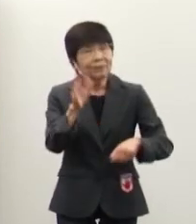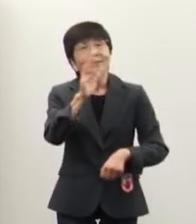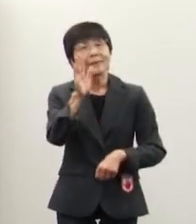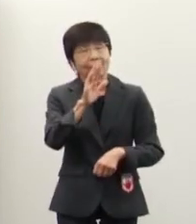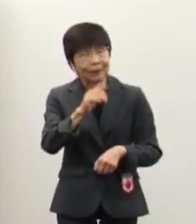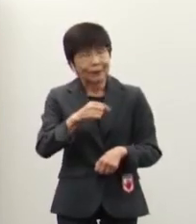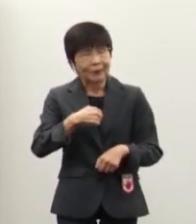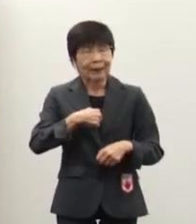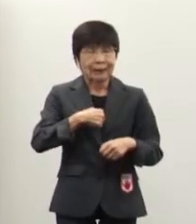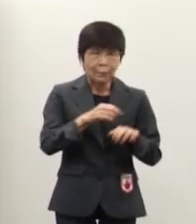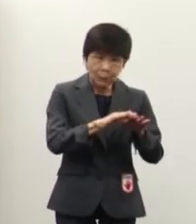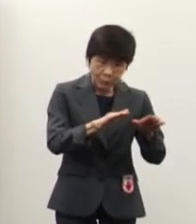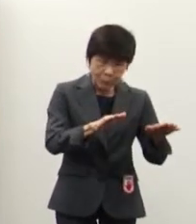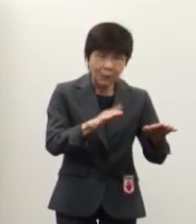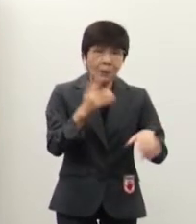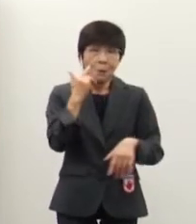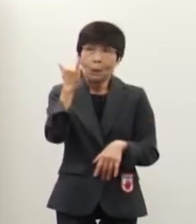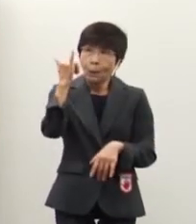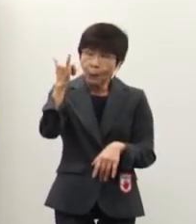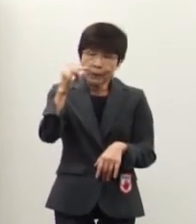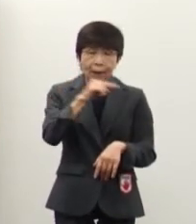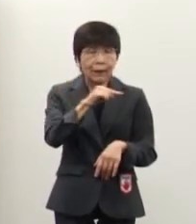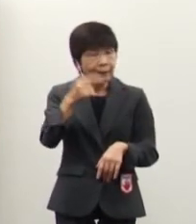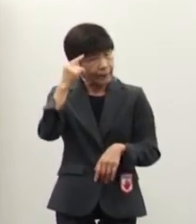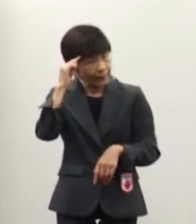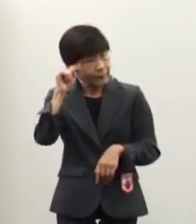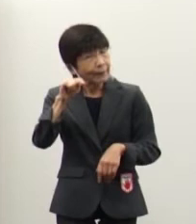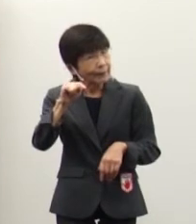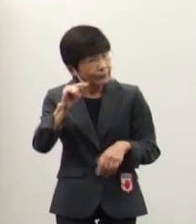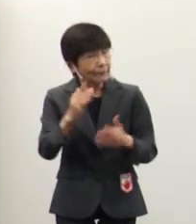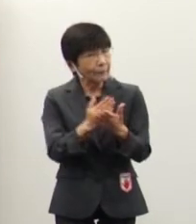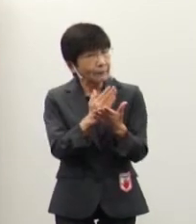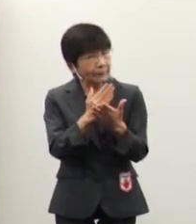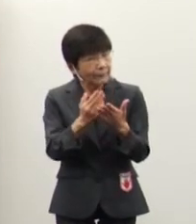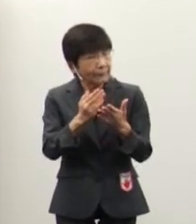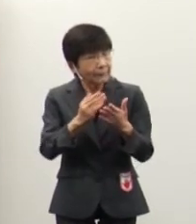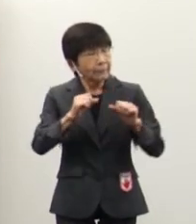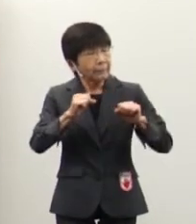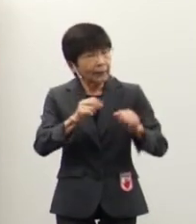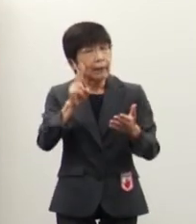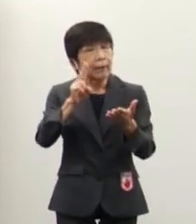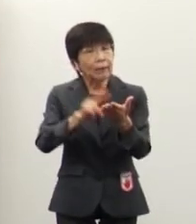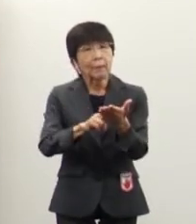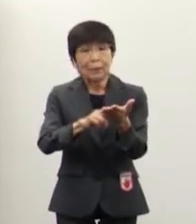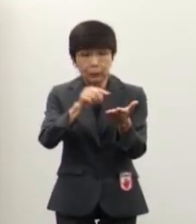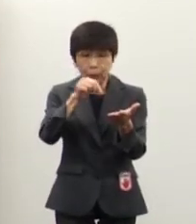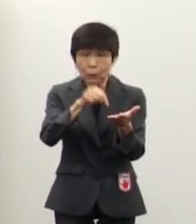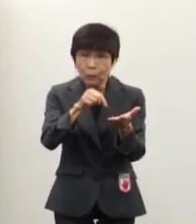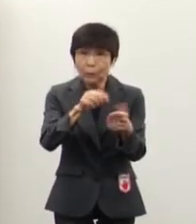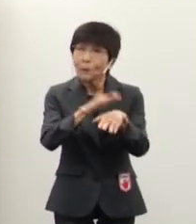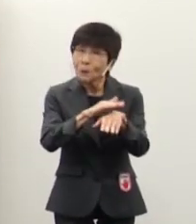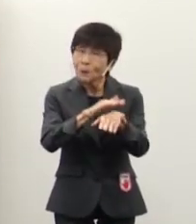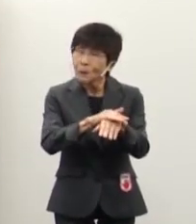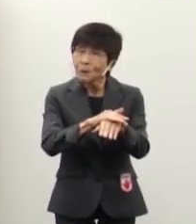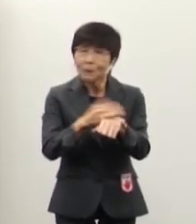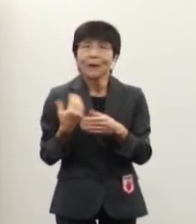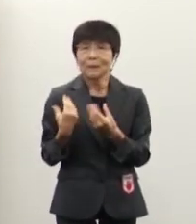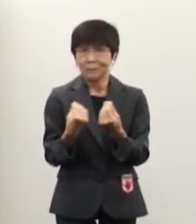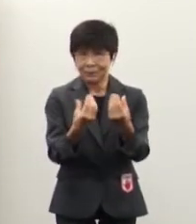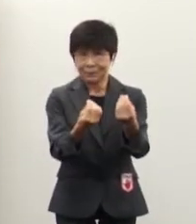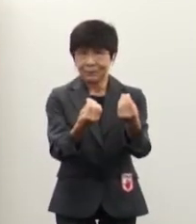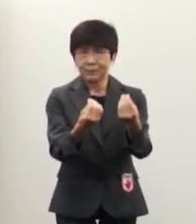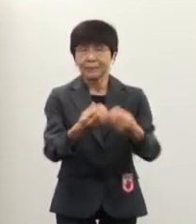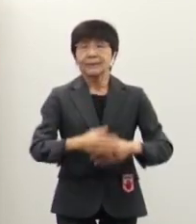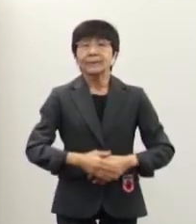でもご本人、あるいは保護者のご判断に基づいて受けていただく、この原則に変わりはございません。